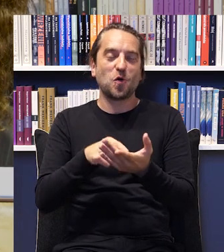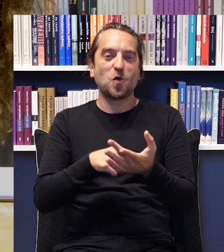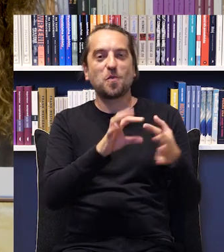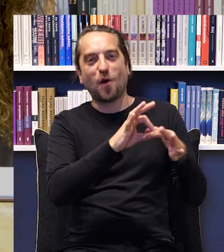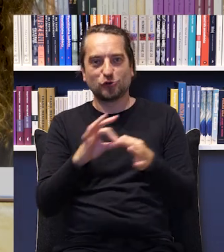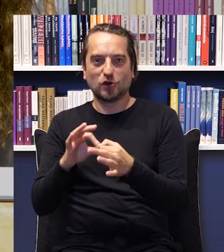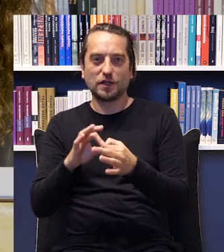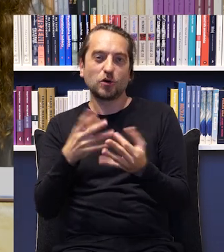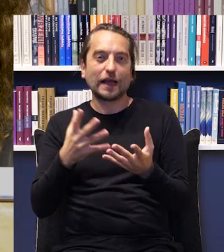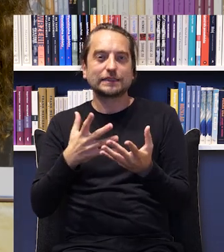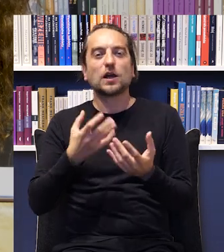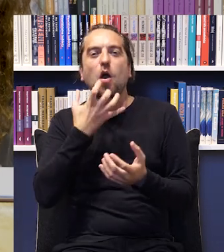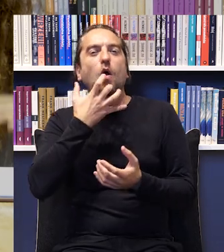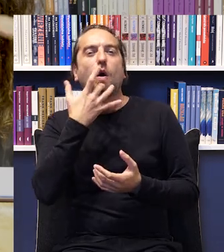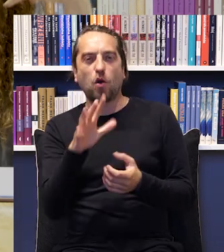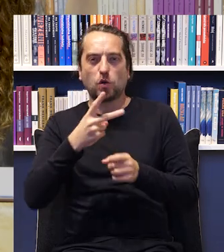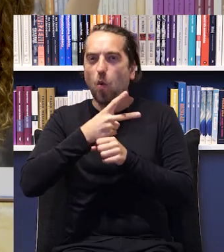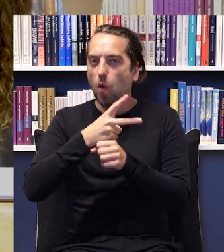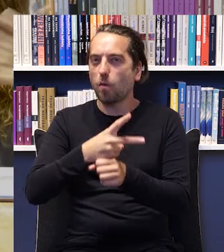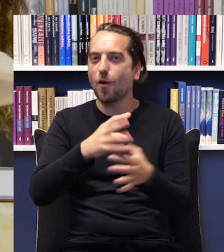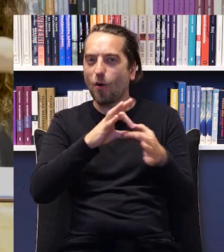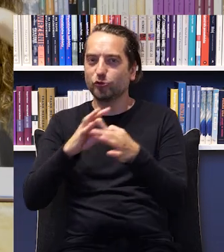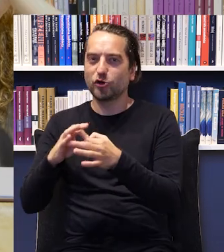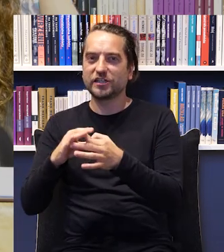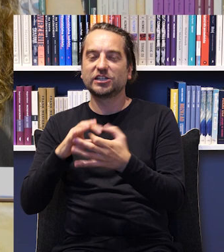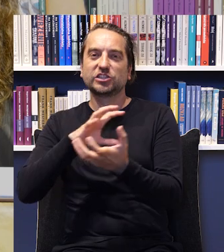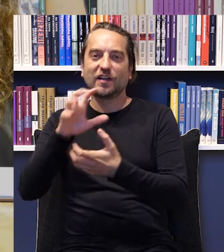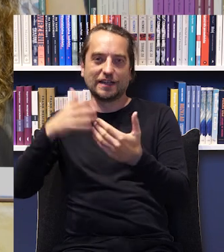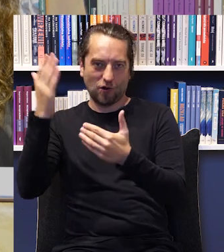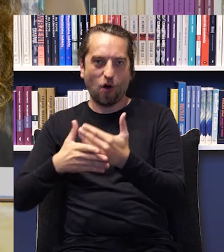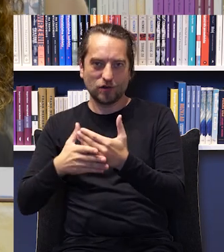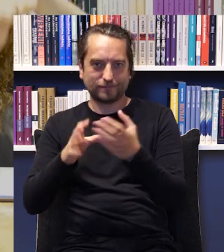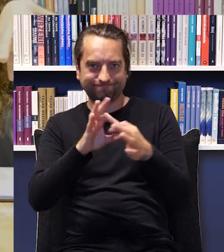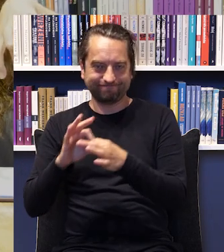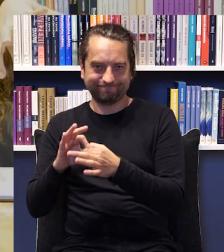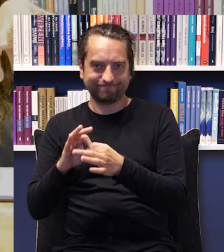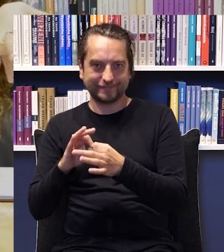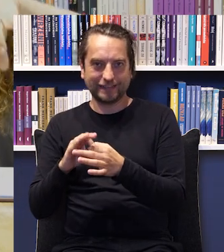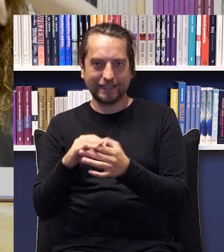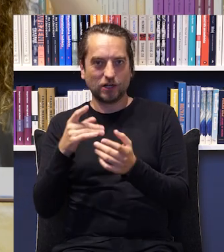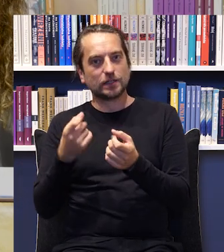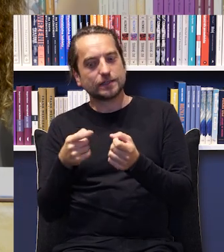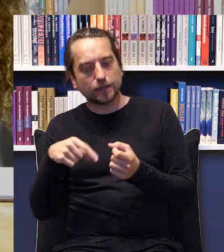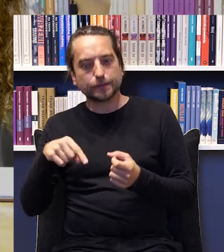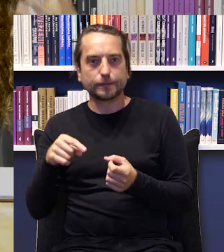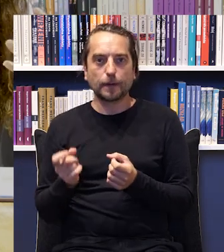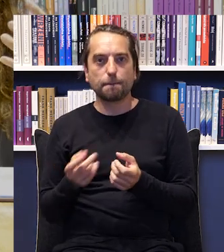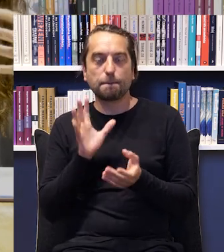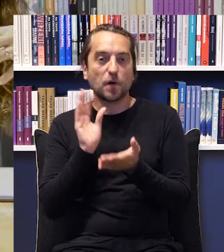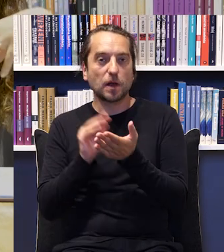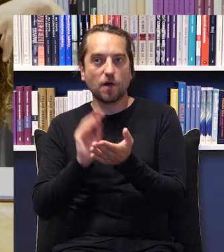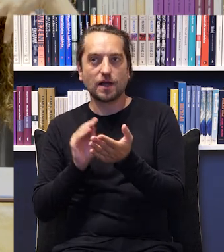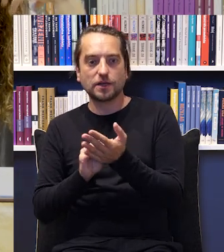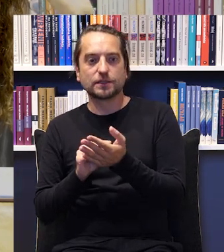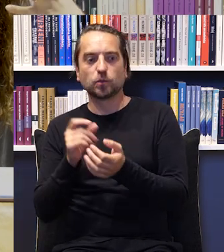taki apokaliptyczny i ten koniec świata gdzieś się cały czas zza rogów wychyla, on gdzieś cały czas nam